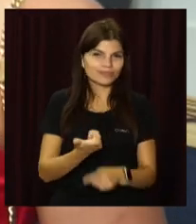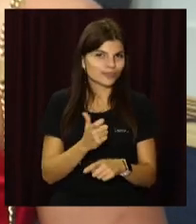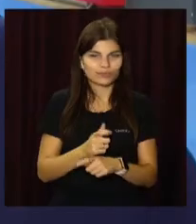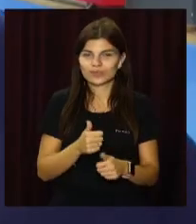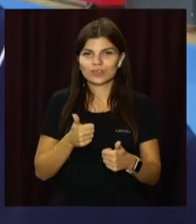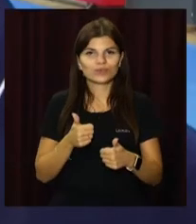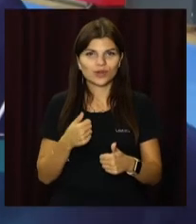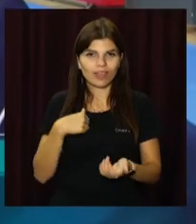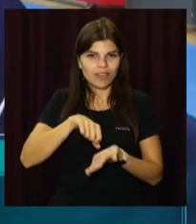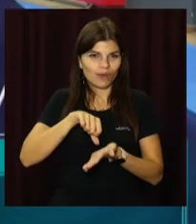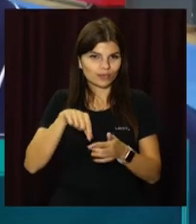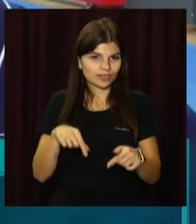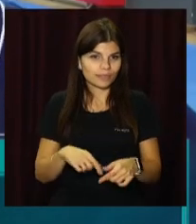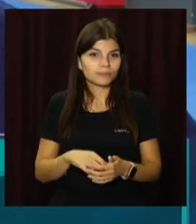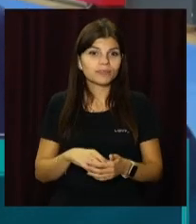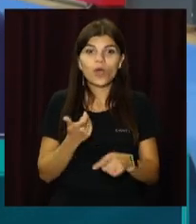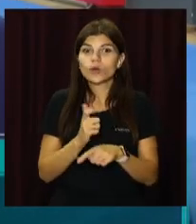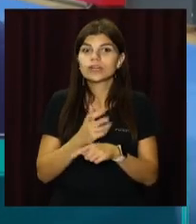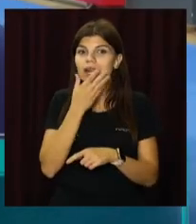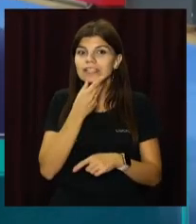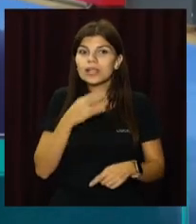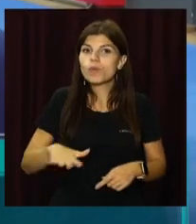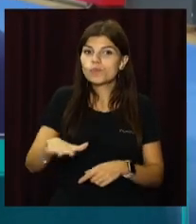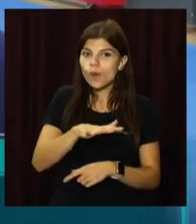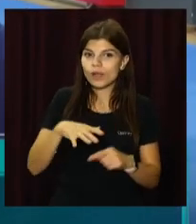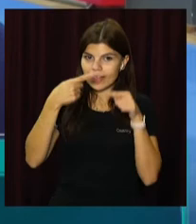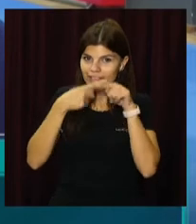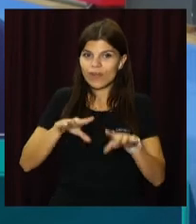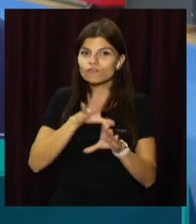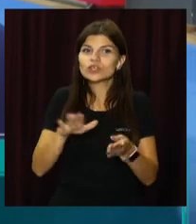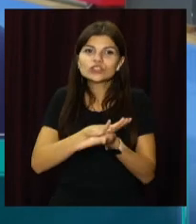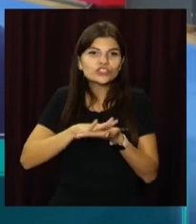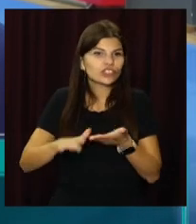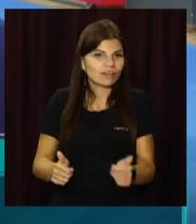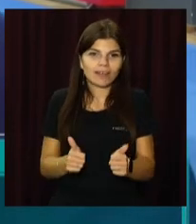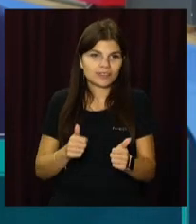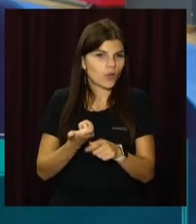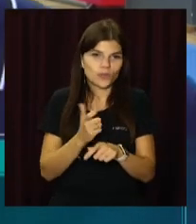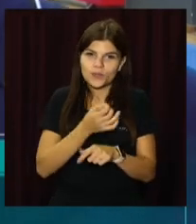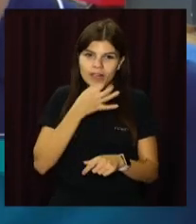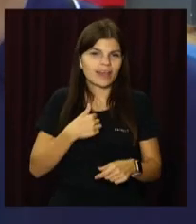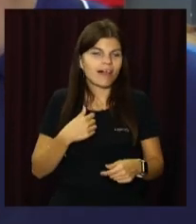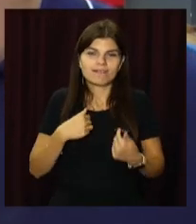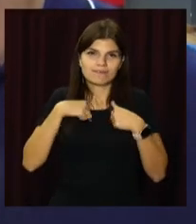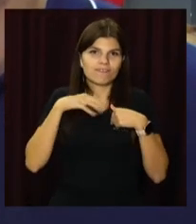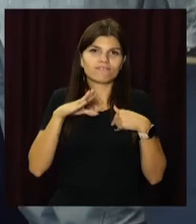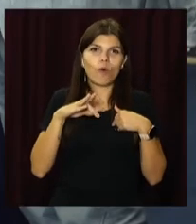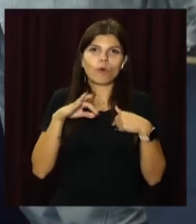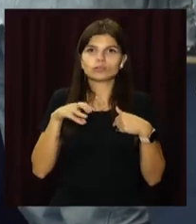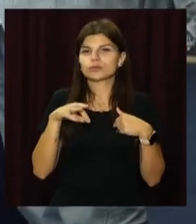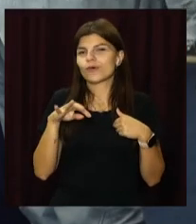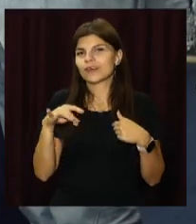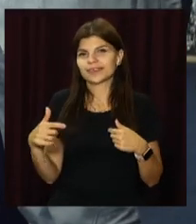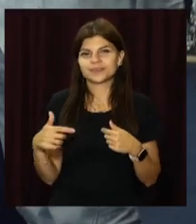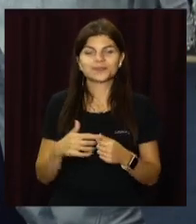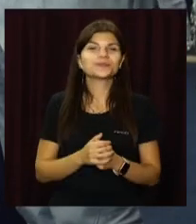нахожусь зараз. Дуже красиве таке приміщення, технологічне, все чистенько, класно. Мені дуже подобалось. Я в восторгу прямо залишився.